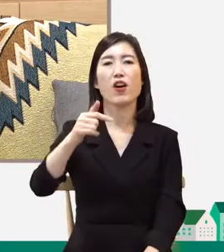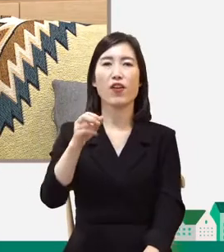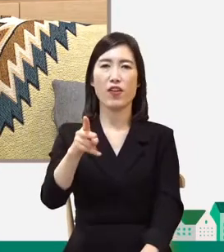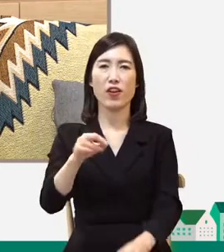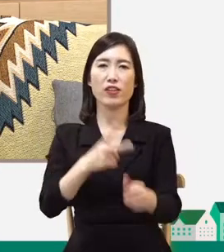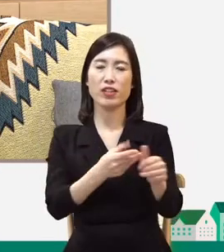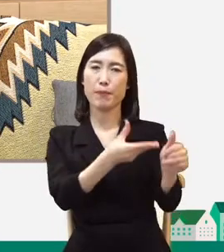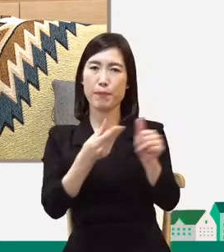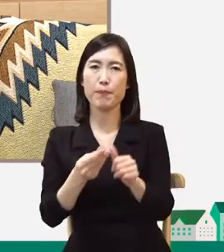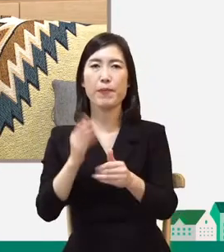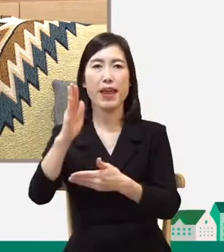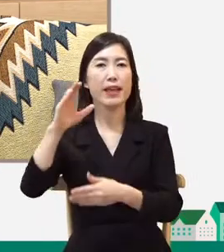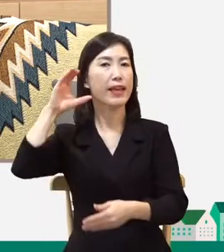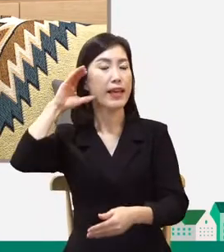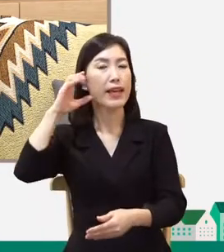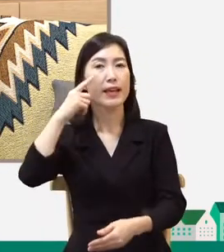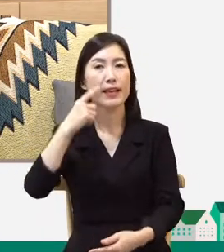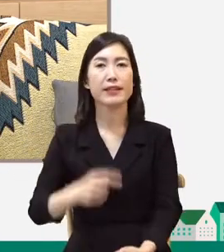하겠습니다.